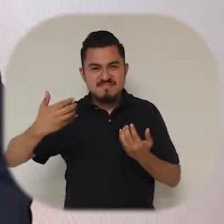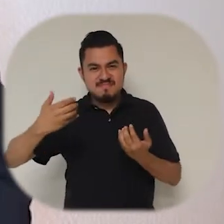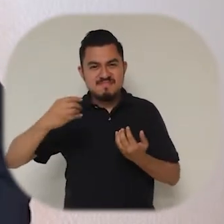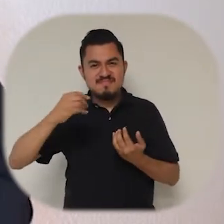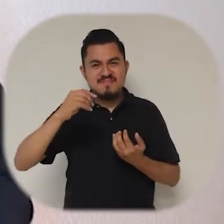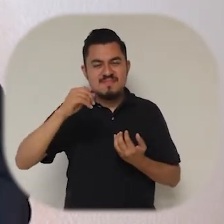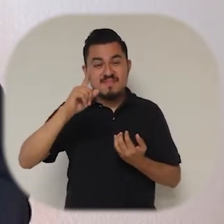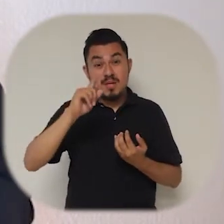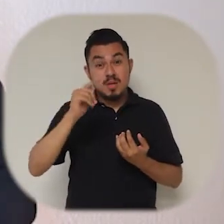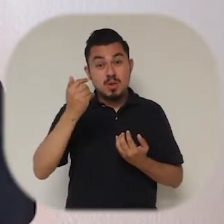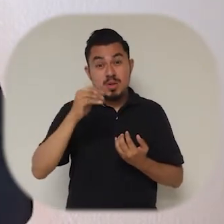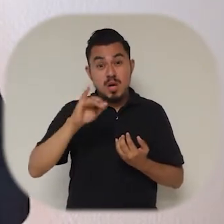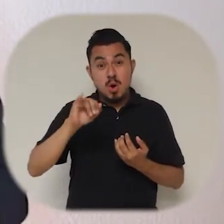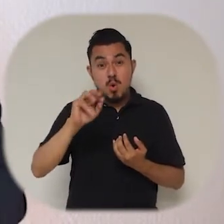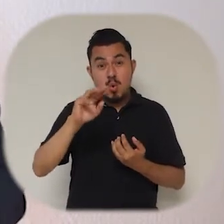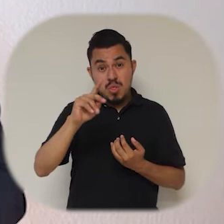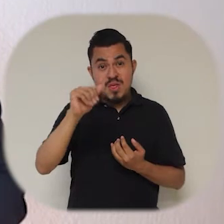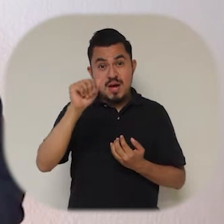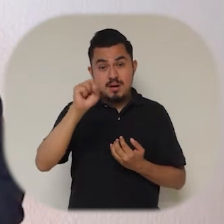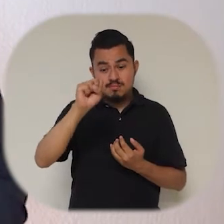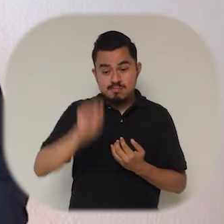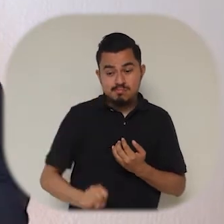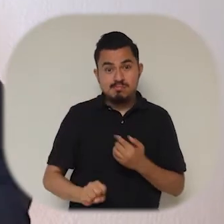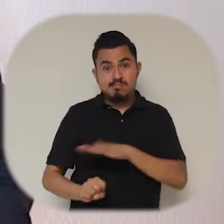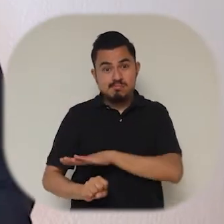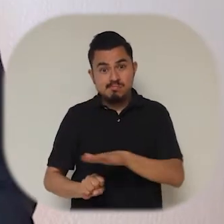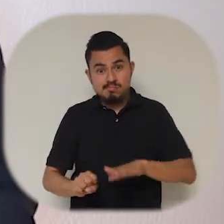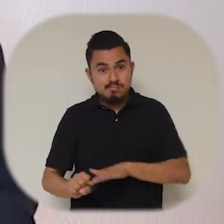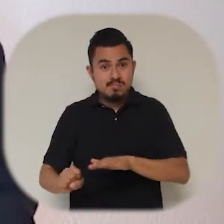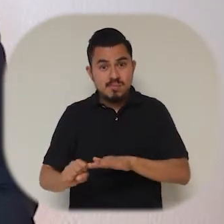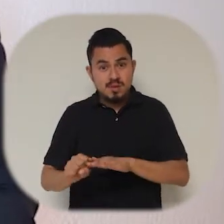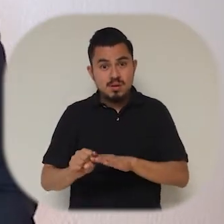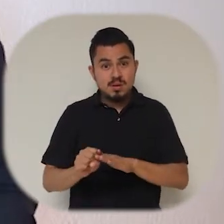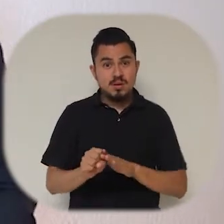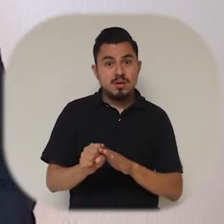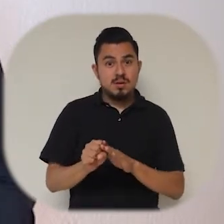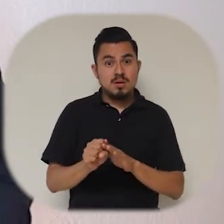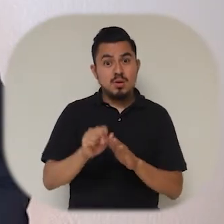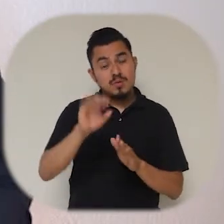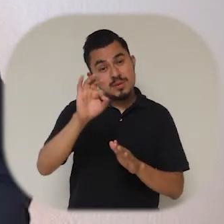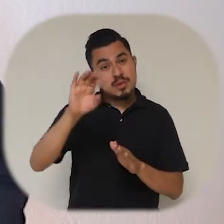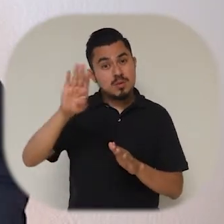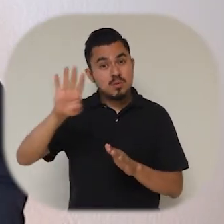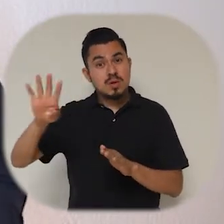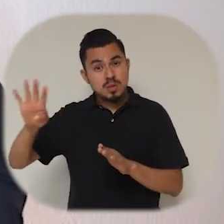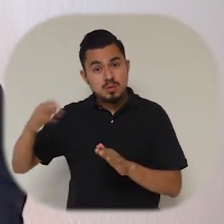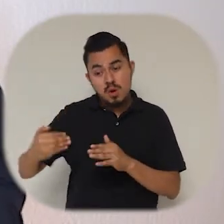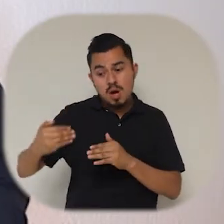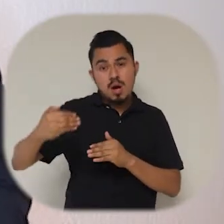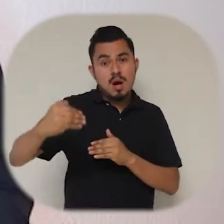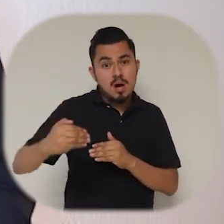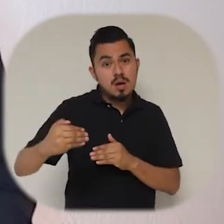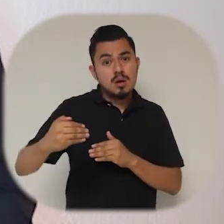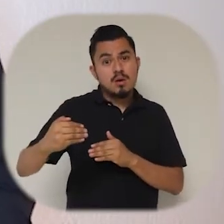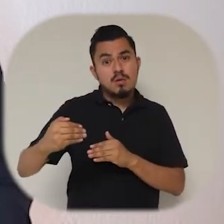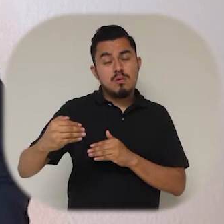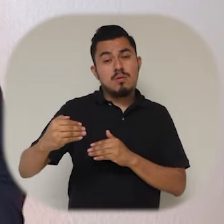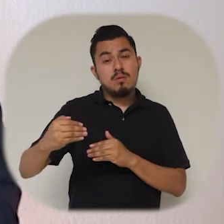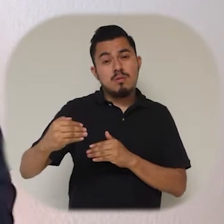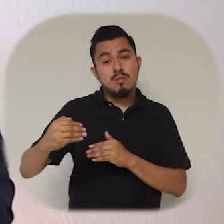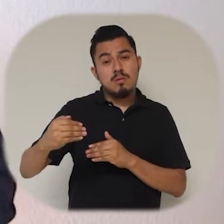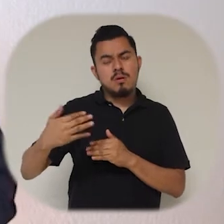344년간 지속을 했고, 한 왕조로 20여 명의 왕이 이제 나오게 됩니다.